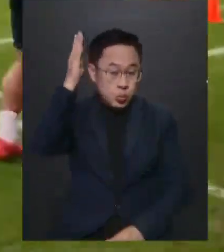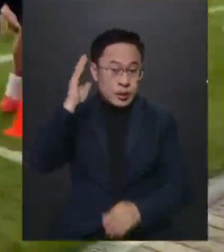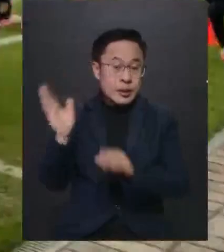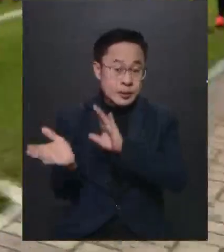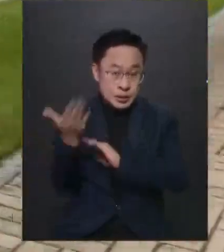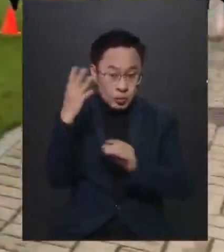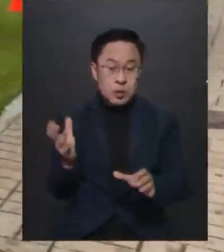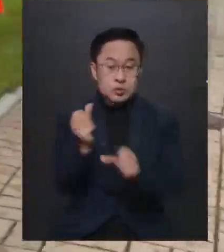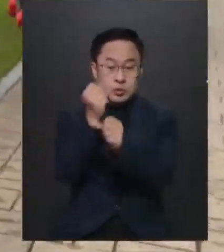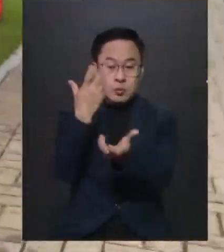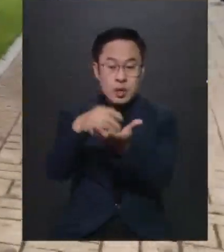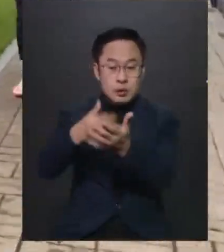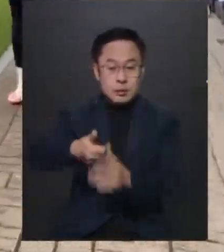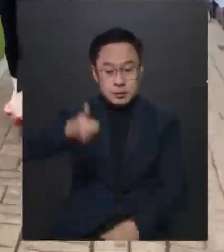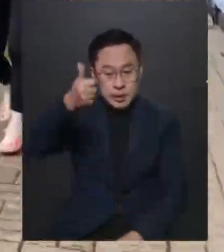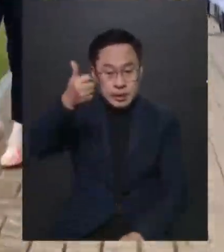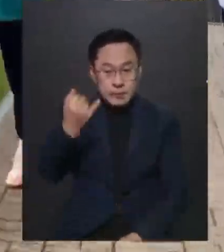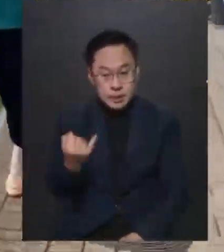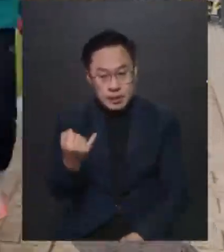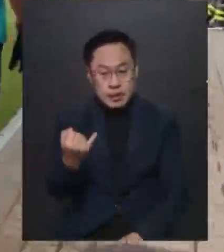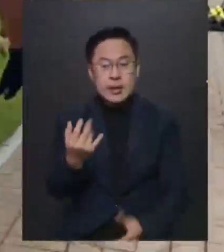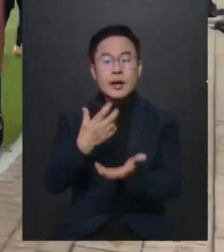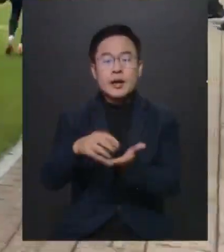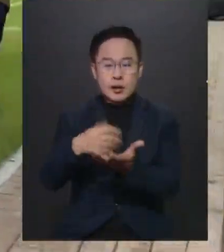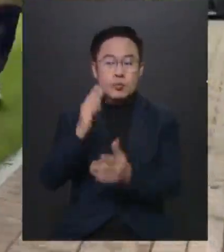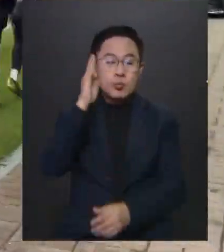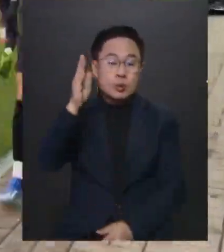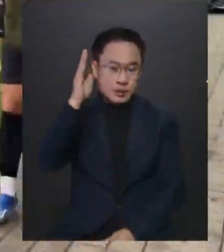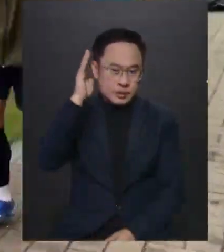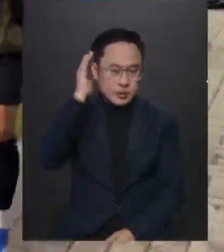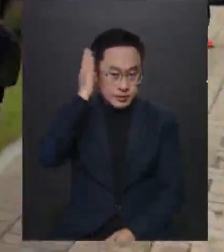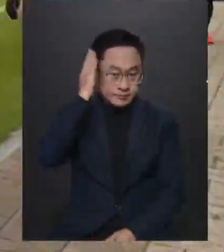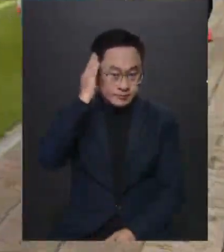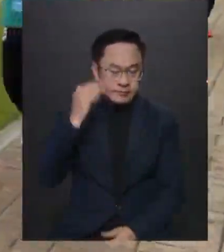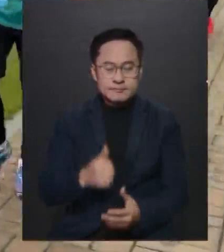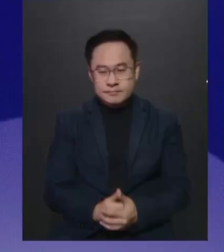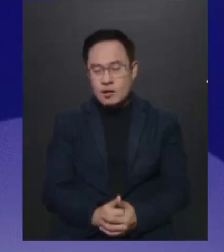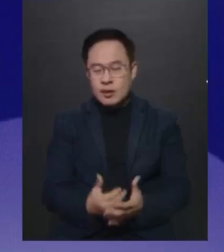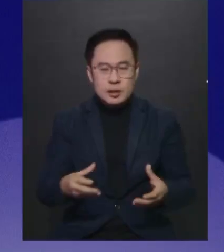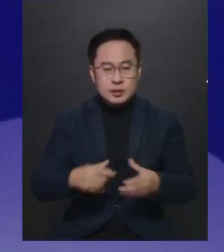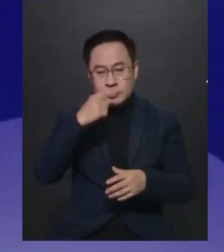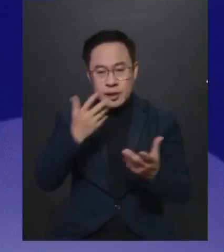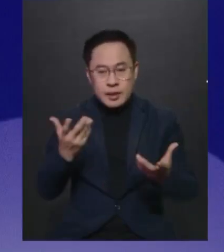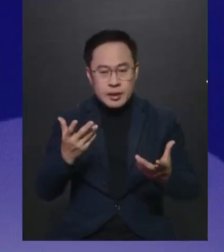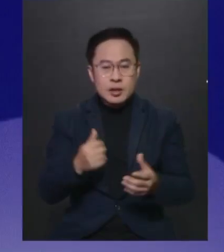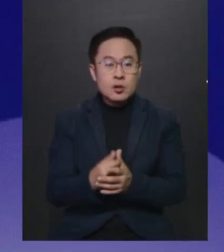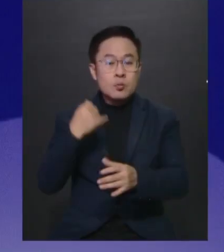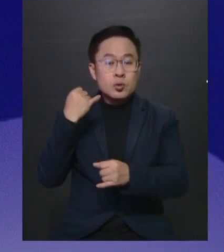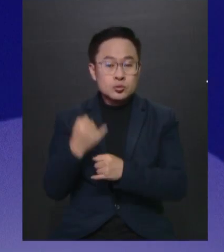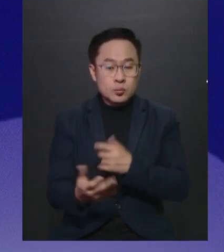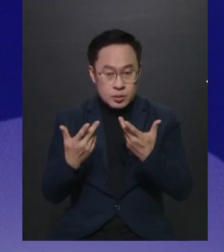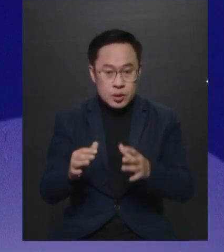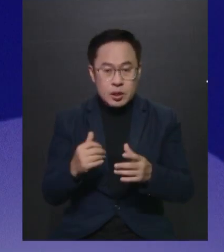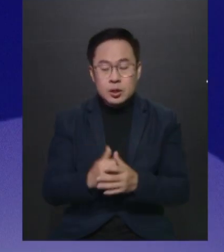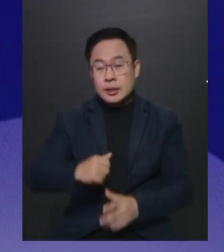านำเอาผลการแข่งขันแล้วก็เรื่องราวหลังเกมมาฝากกันนะคะว่าช้างศึกทีมชาติไทยเป็นอย่างไรแล้วก็หลังจากจบภารกิจเนี่ยเชื่อว่านัก